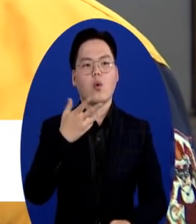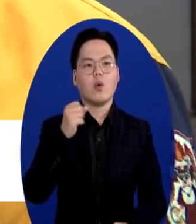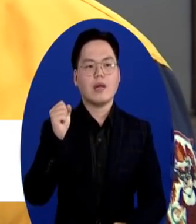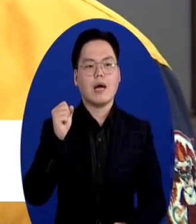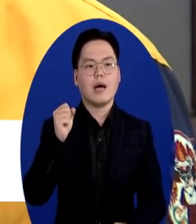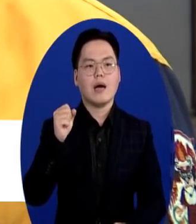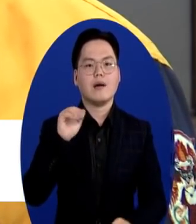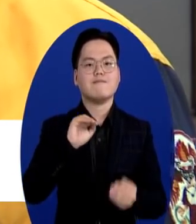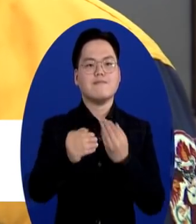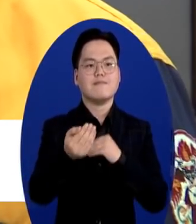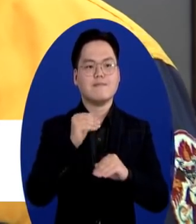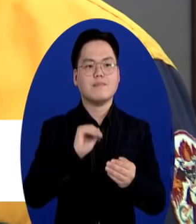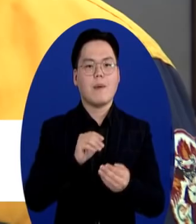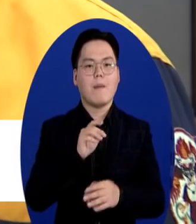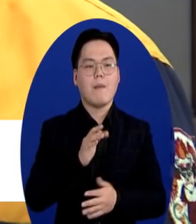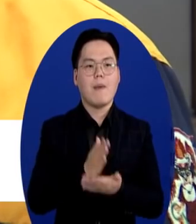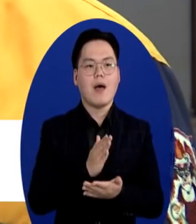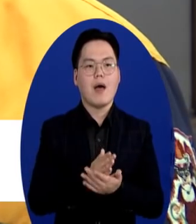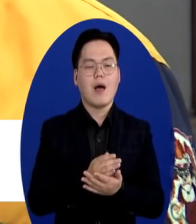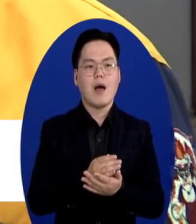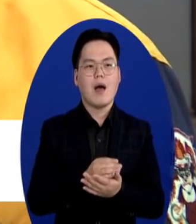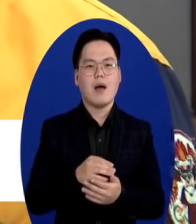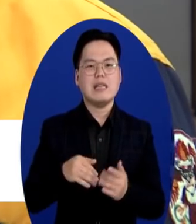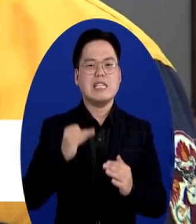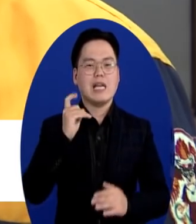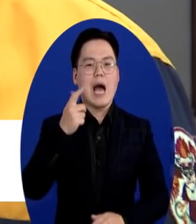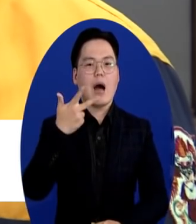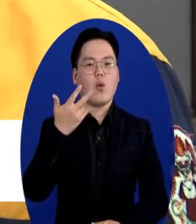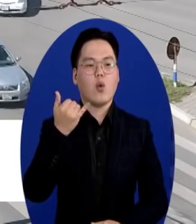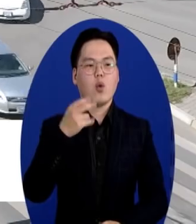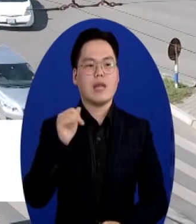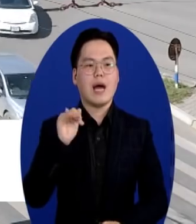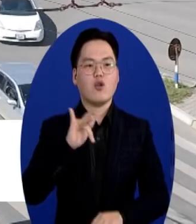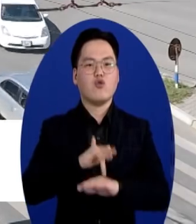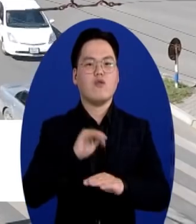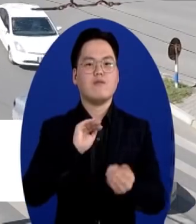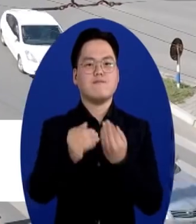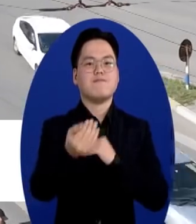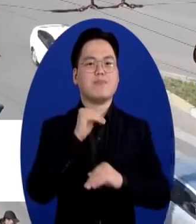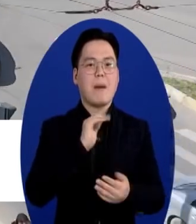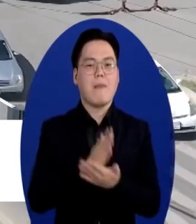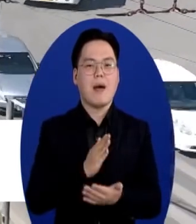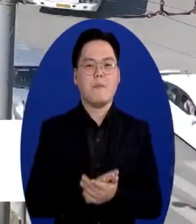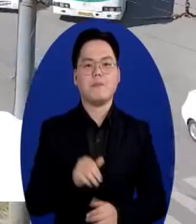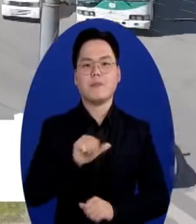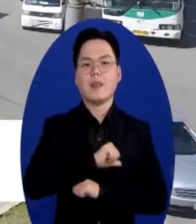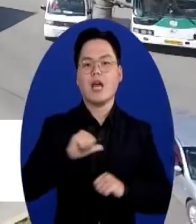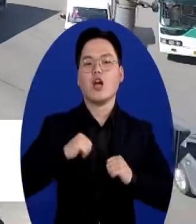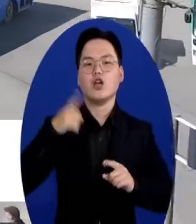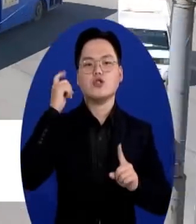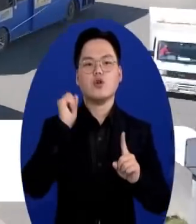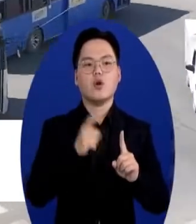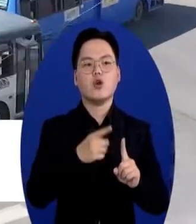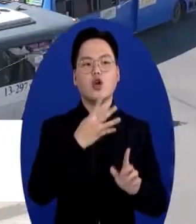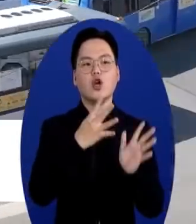гэсэн үг. Хамгийн ихдээ 13 удаагийн орлох хийсэн ийм хөө тохиолдол байдаг. Өдөртөө нийслэлийн иргэдэд зориулж 900-аас 950